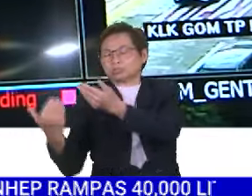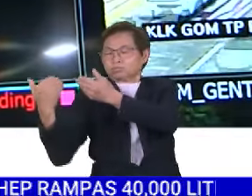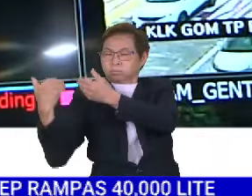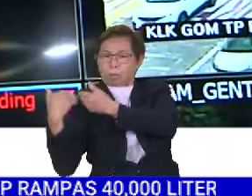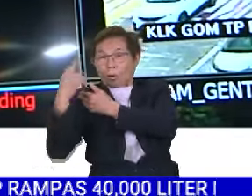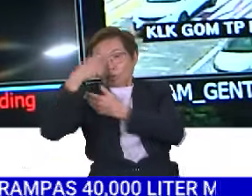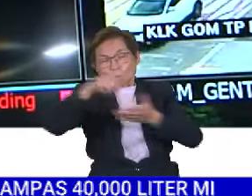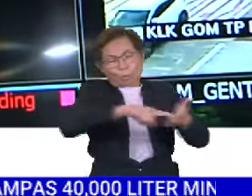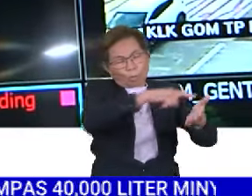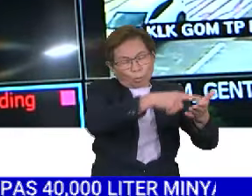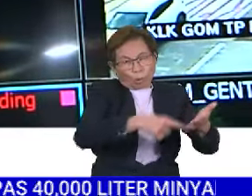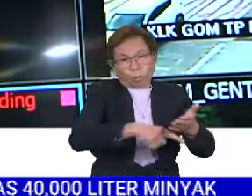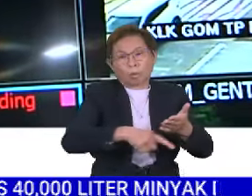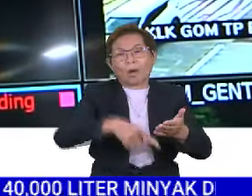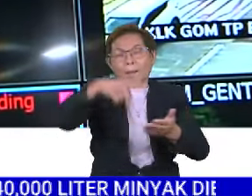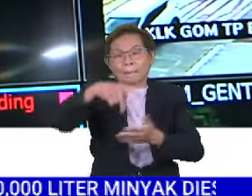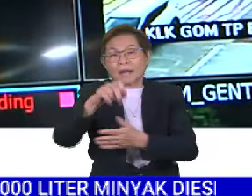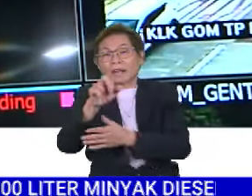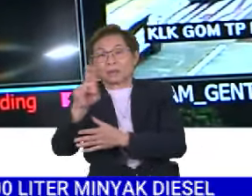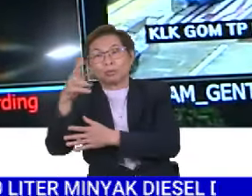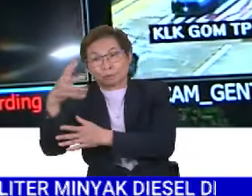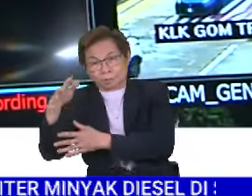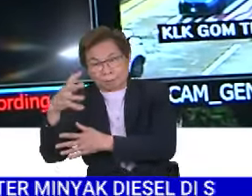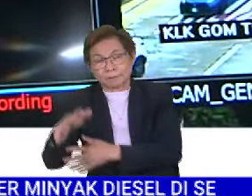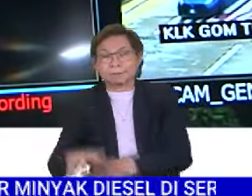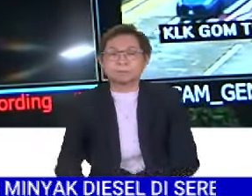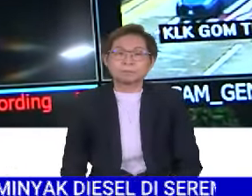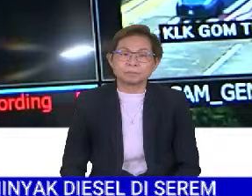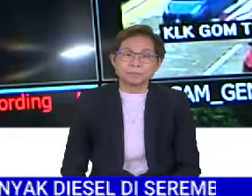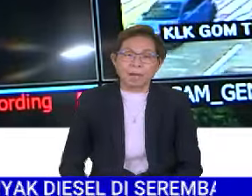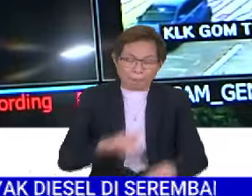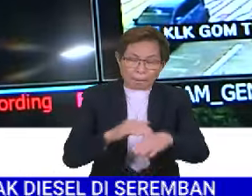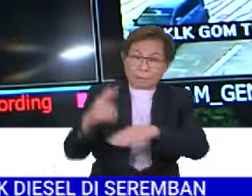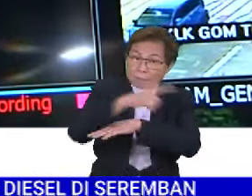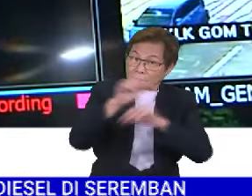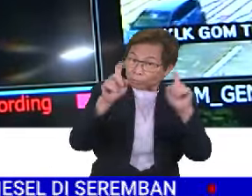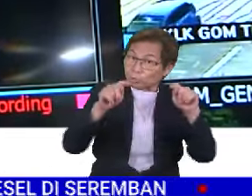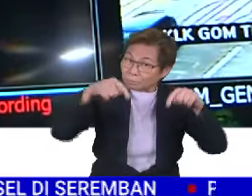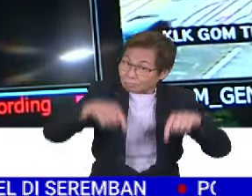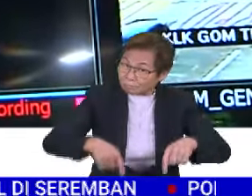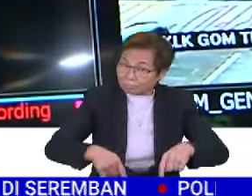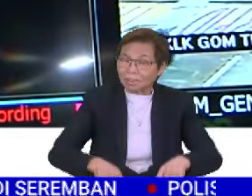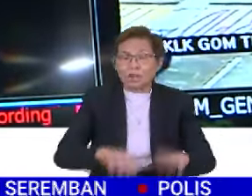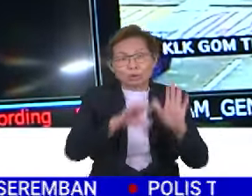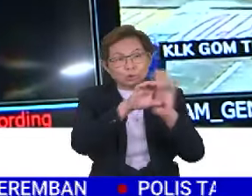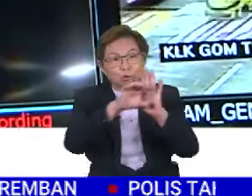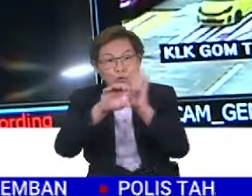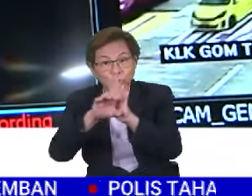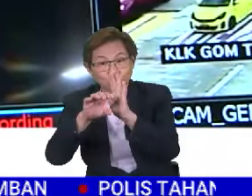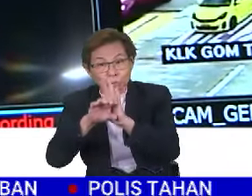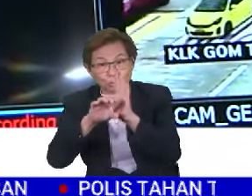untuk mengundi dalam pilihan raya umum yang ke-15 pada hari Sabtu ini. Sebagai contoh,